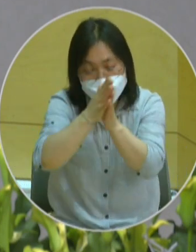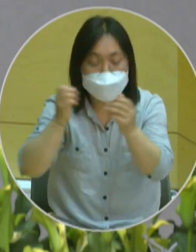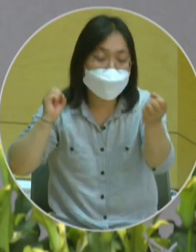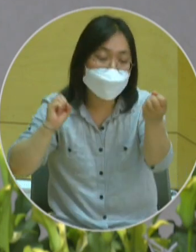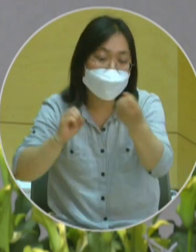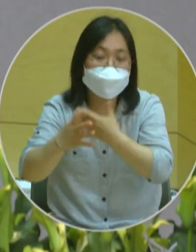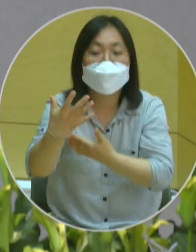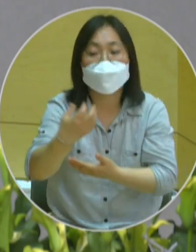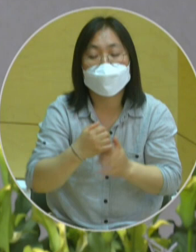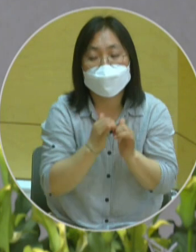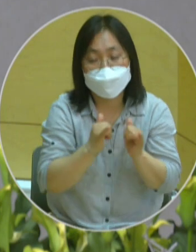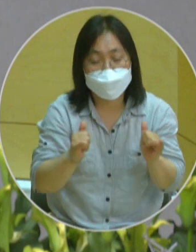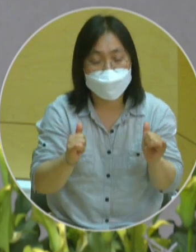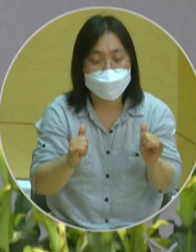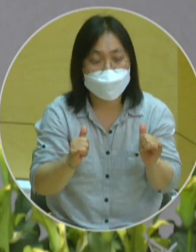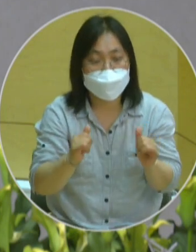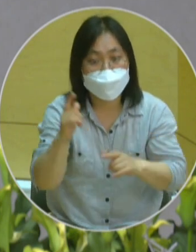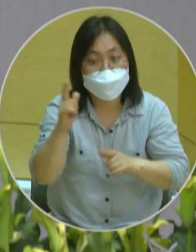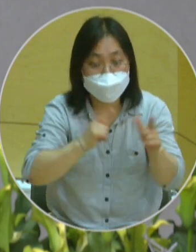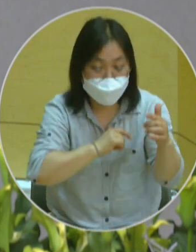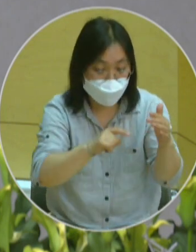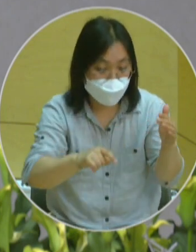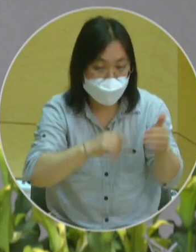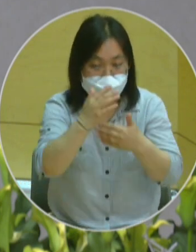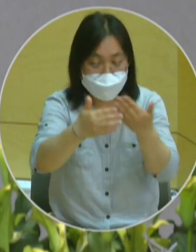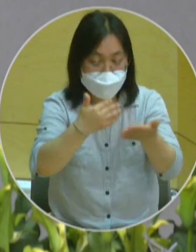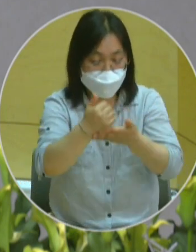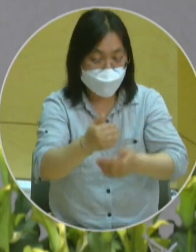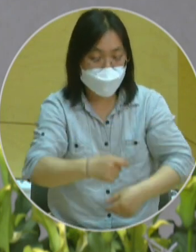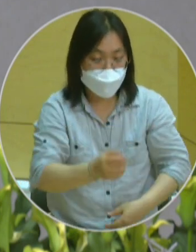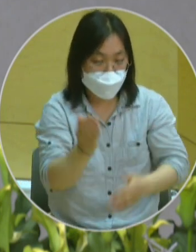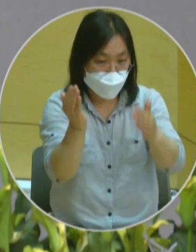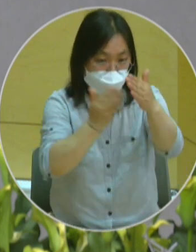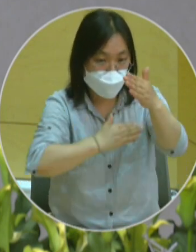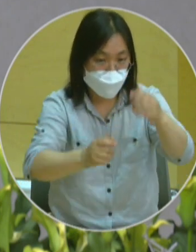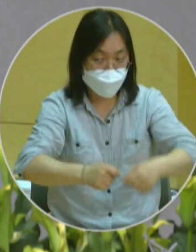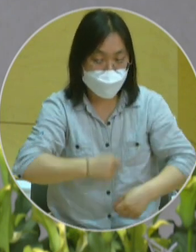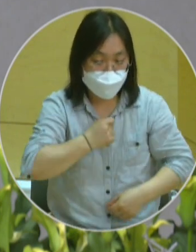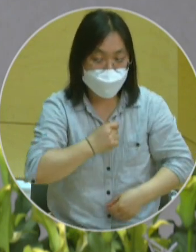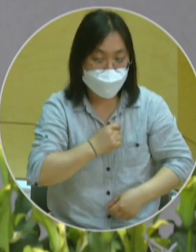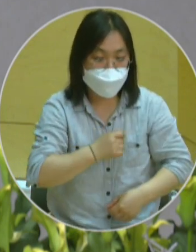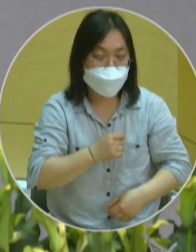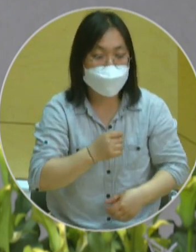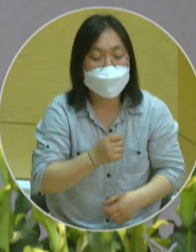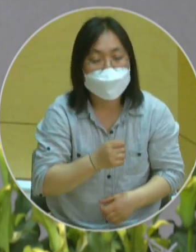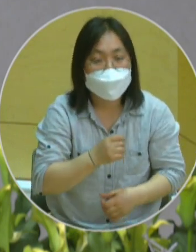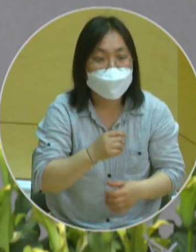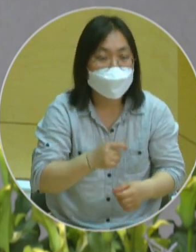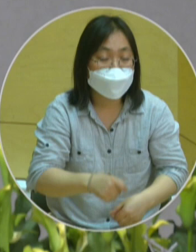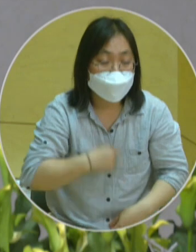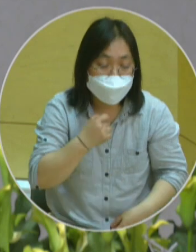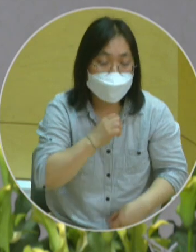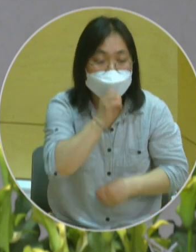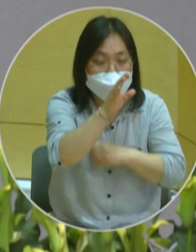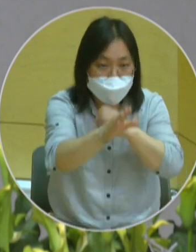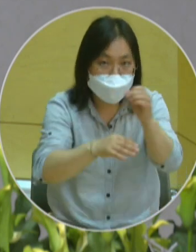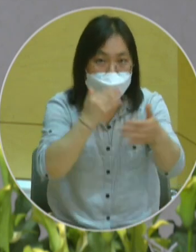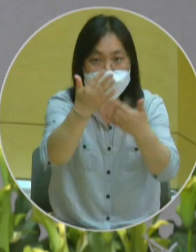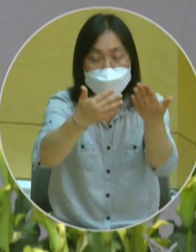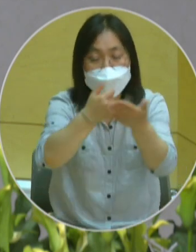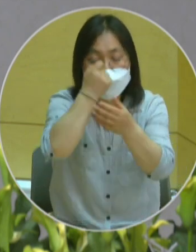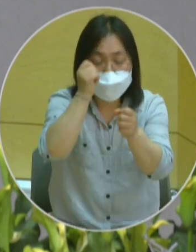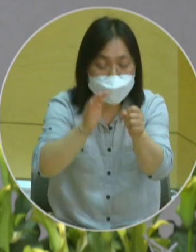모든 사람들의 공통적인 것이 바로 하나님의 공의와 정의를 먼저 고백하고 하나님의 긍휼과 자비를